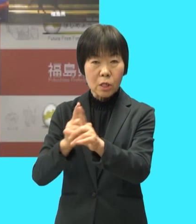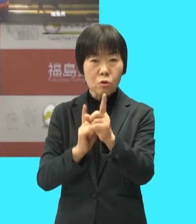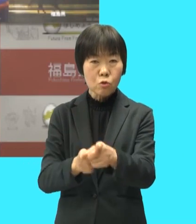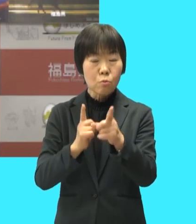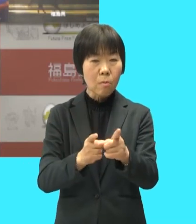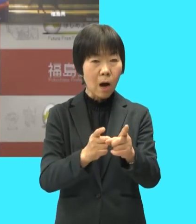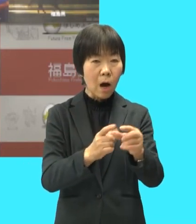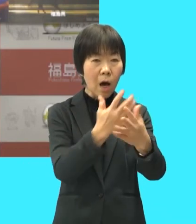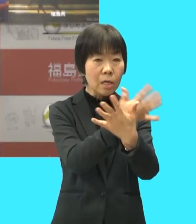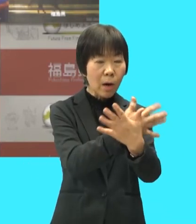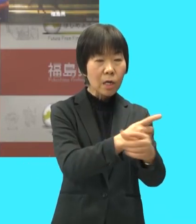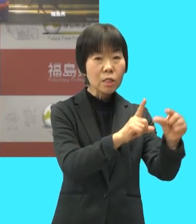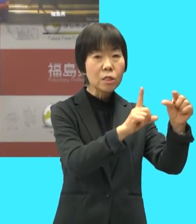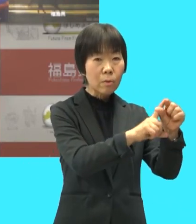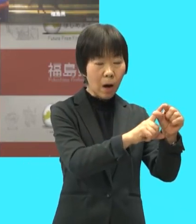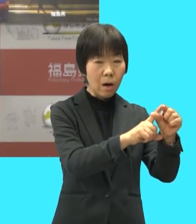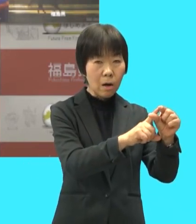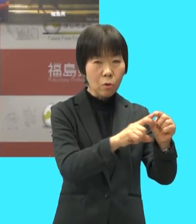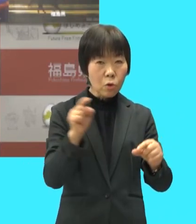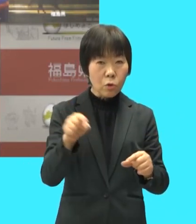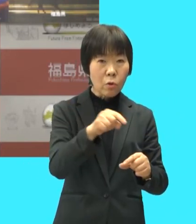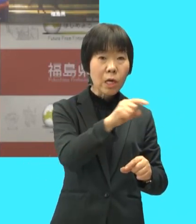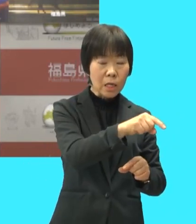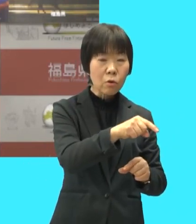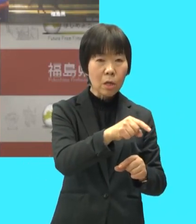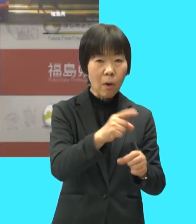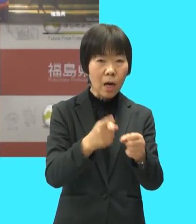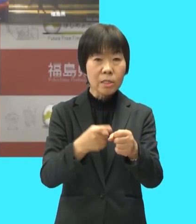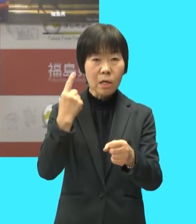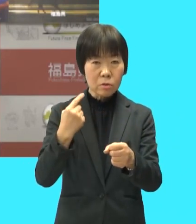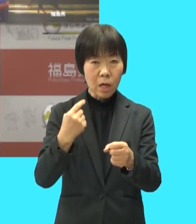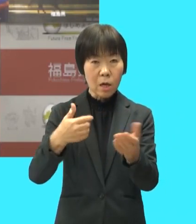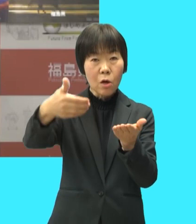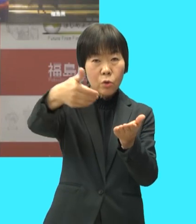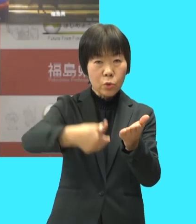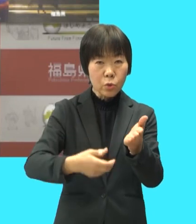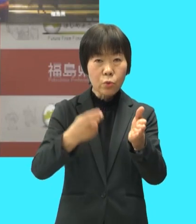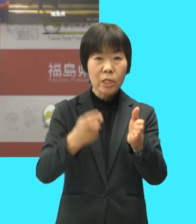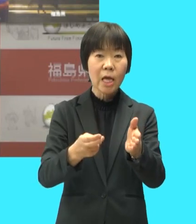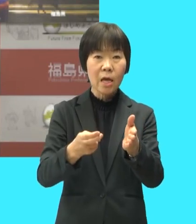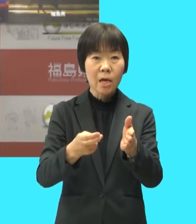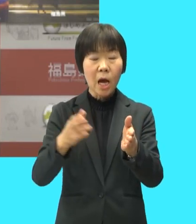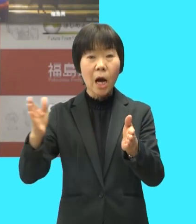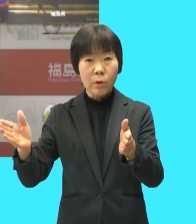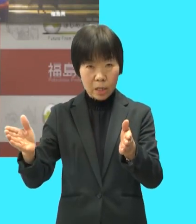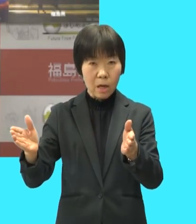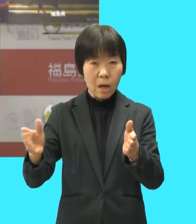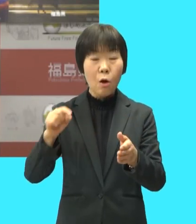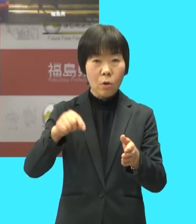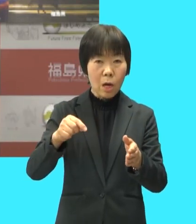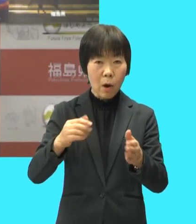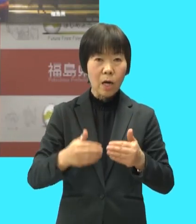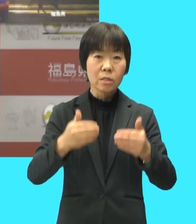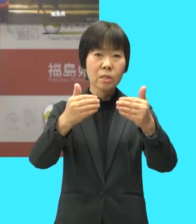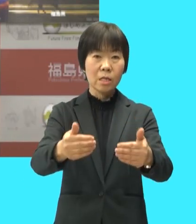葉、いわゆる福島周辺のこの4県においては昨年輸入規制が緩和され、これは間違いなく